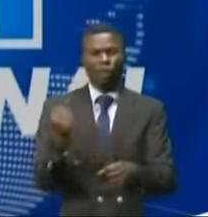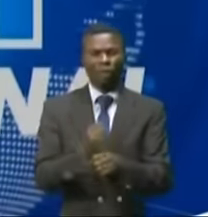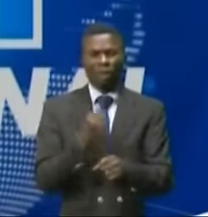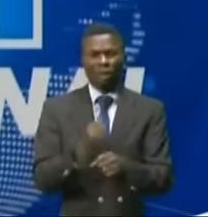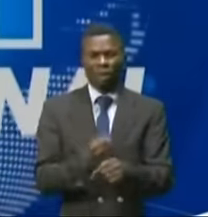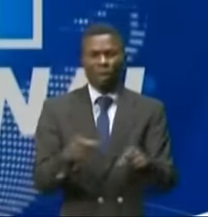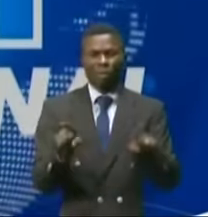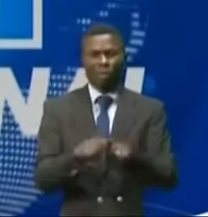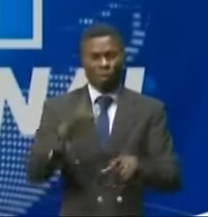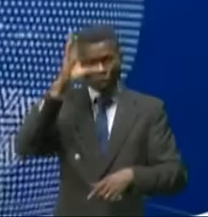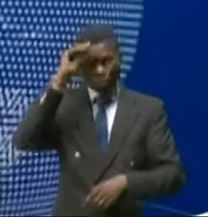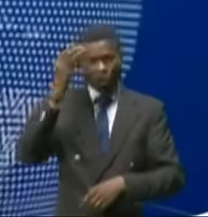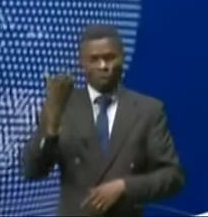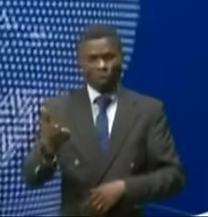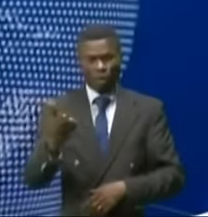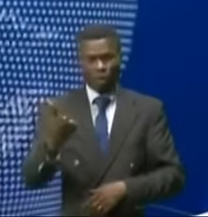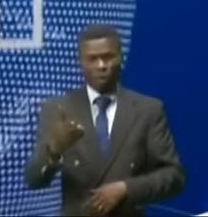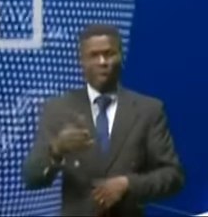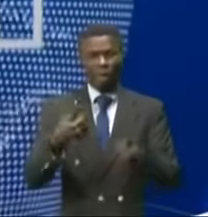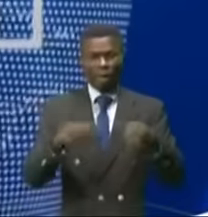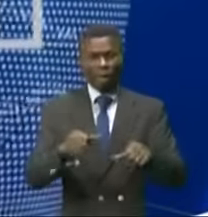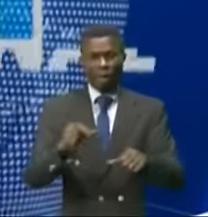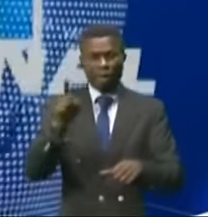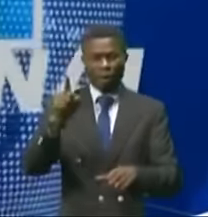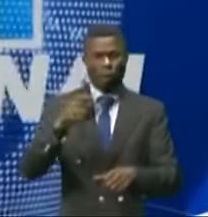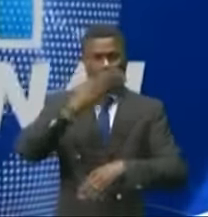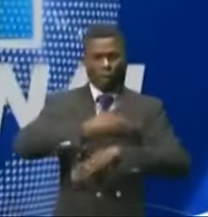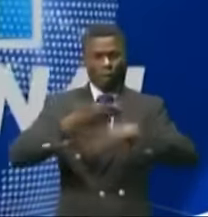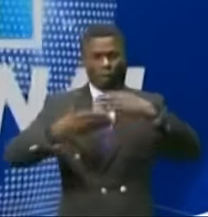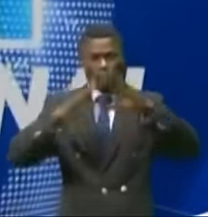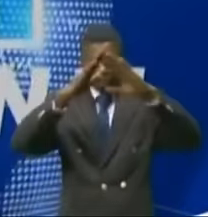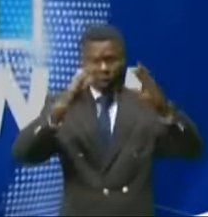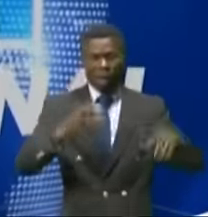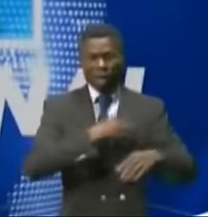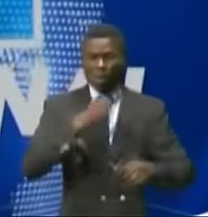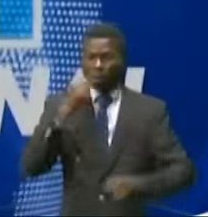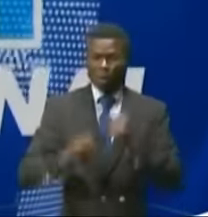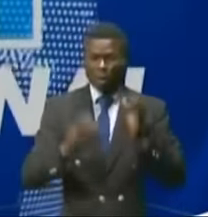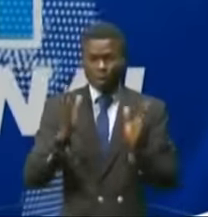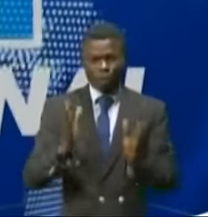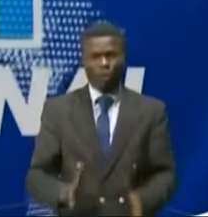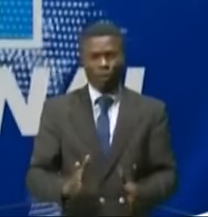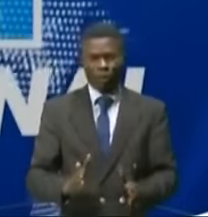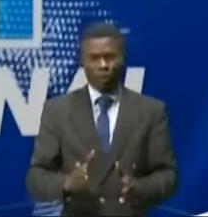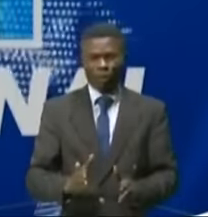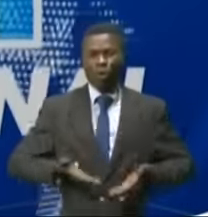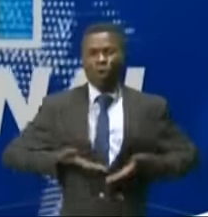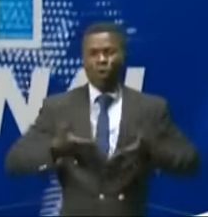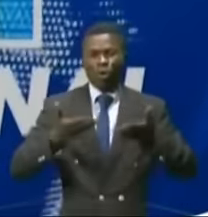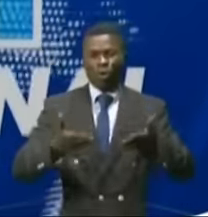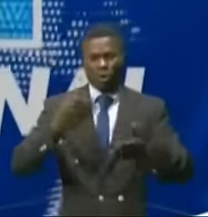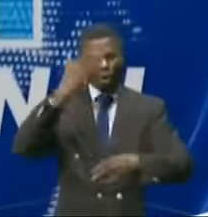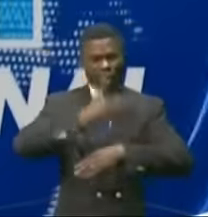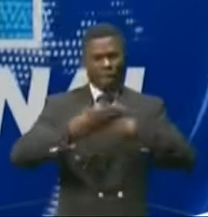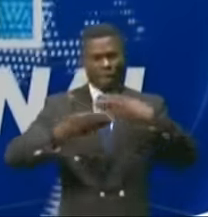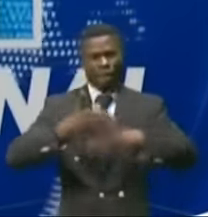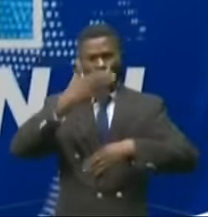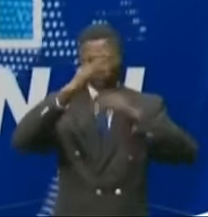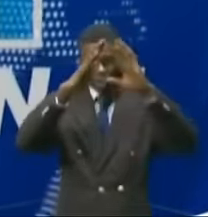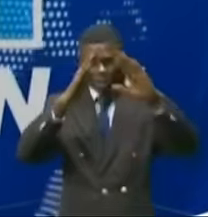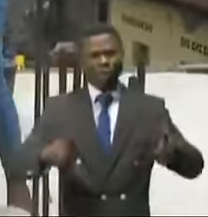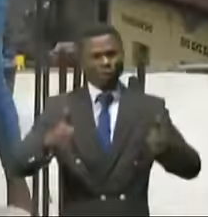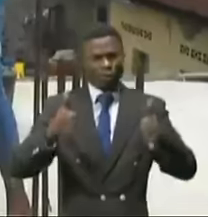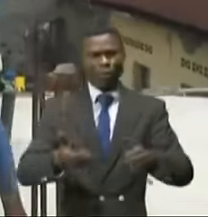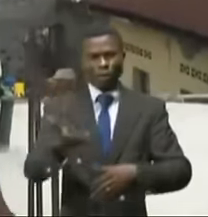métier d'homme. Retenez bien votre souffle, elle est maçon. Cette brave dame parle ici de son dévouement pour la construction. Nana Nawej.